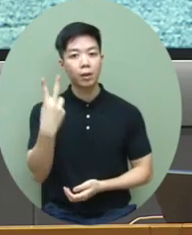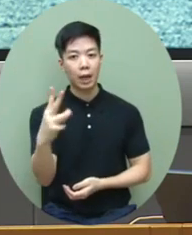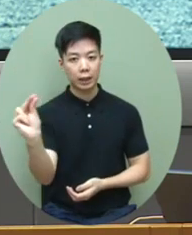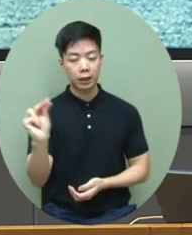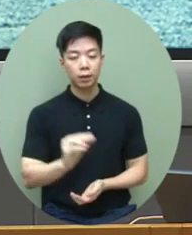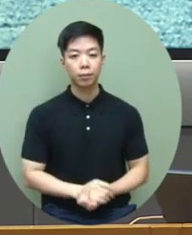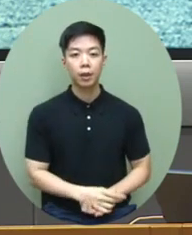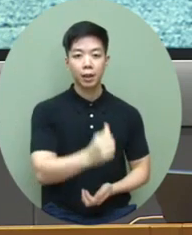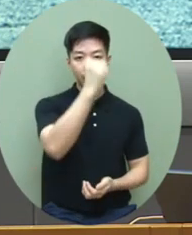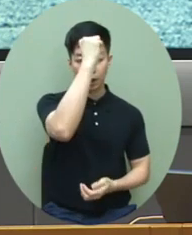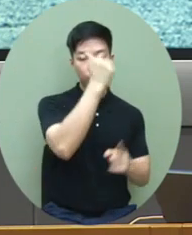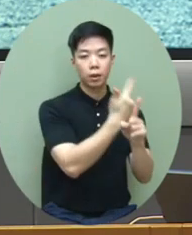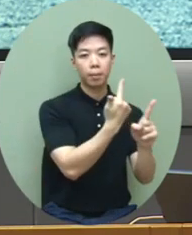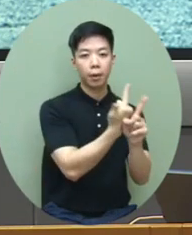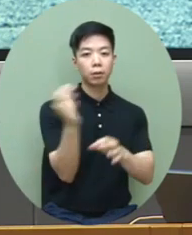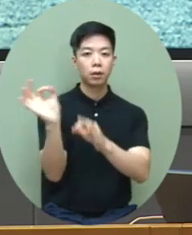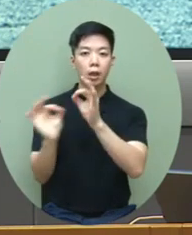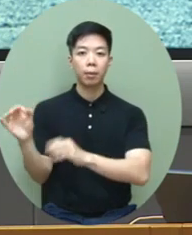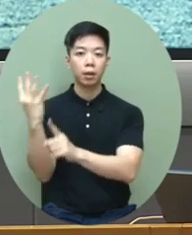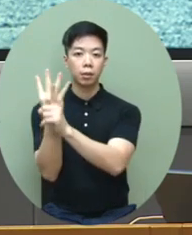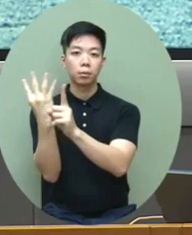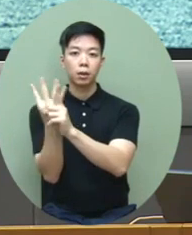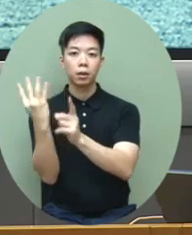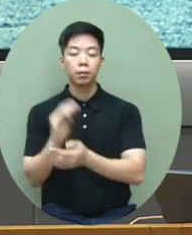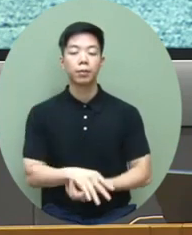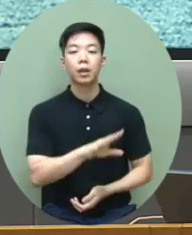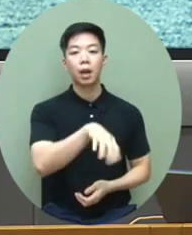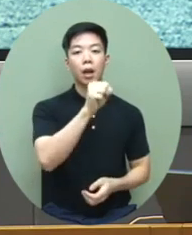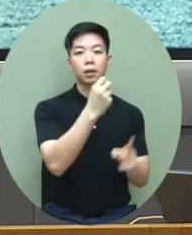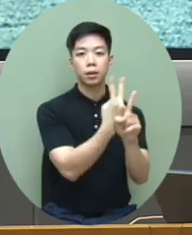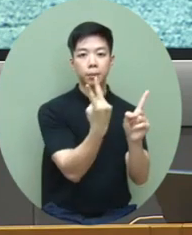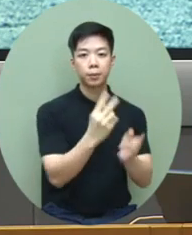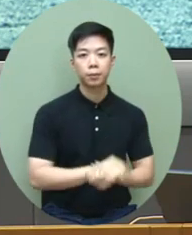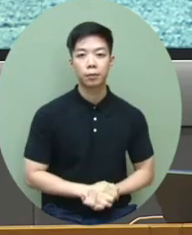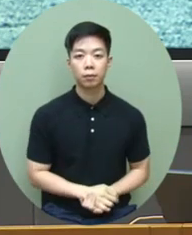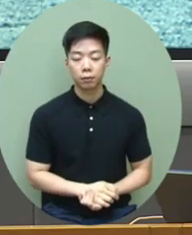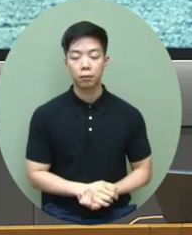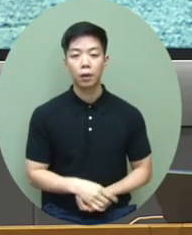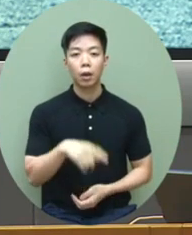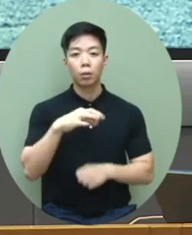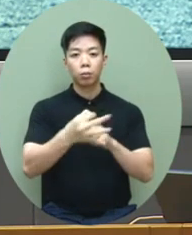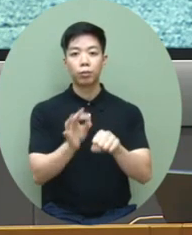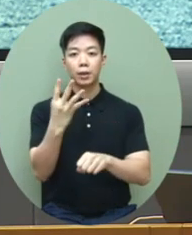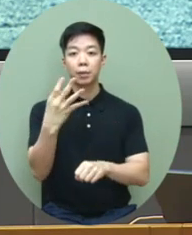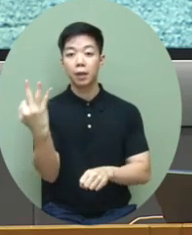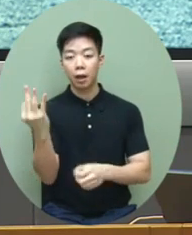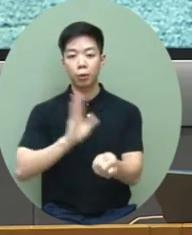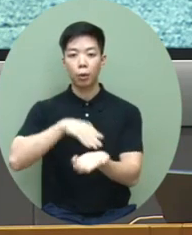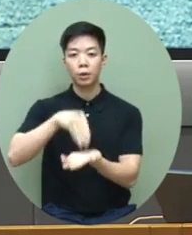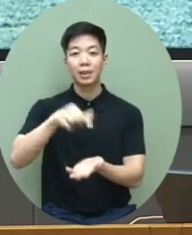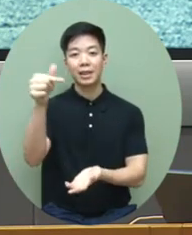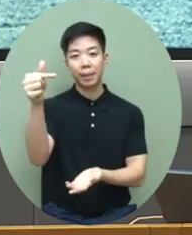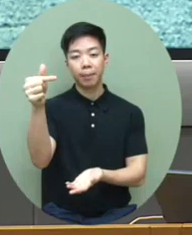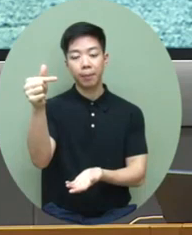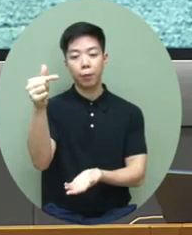27宗，印度18宗，新加坡14宗，同埋加拿大12宗。另外43個地方就輸入10宗或者